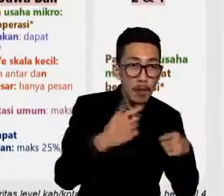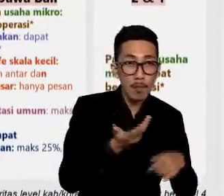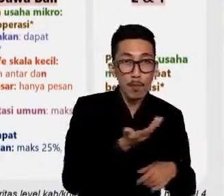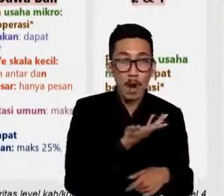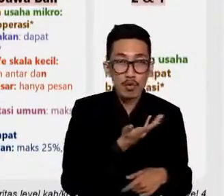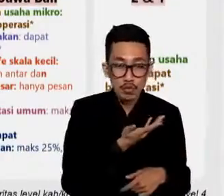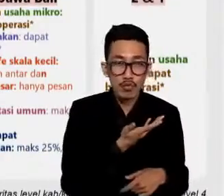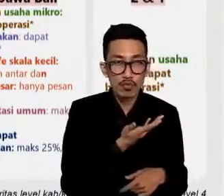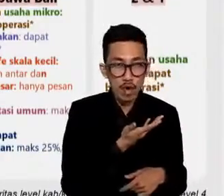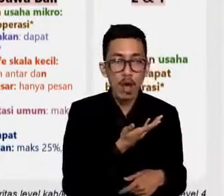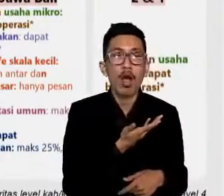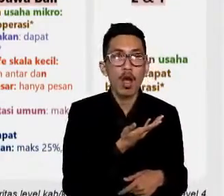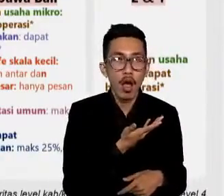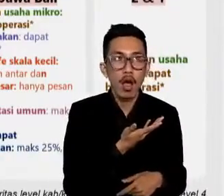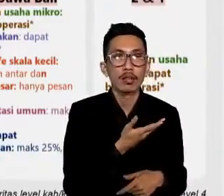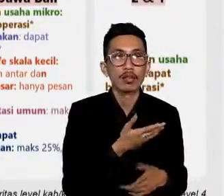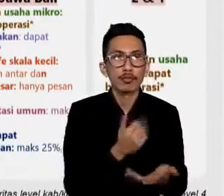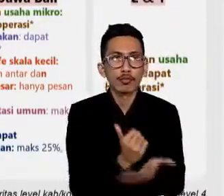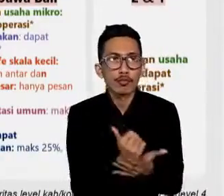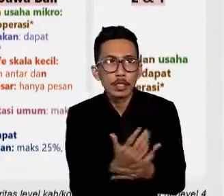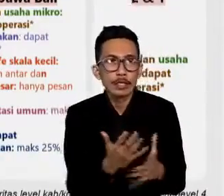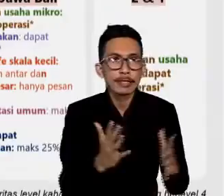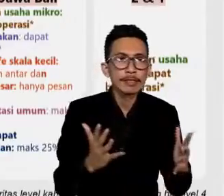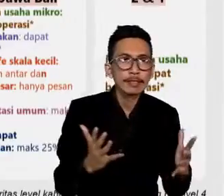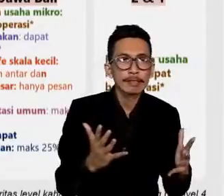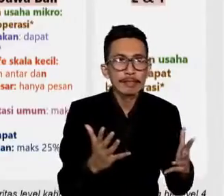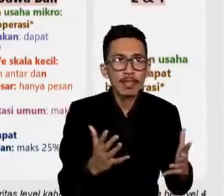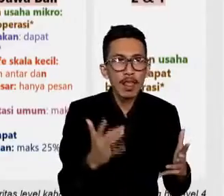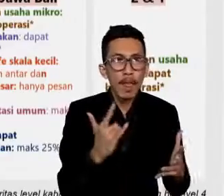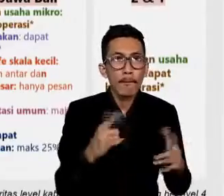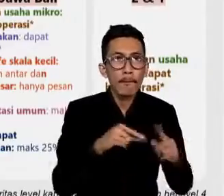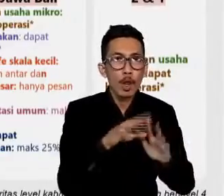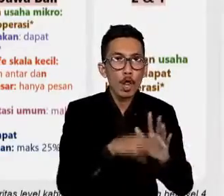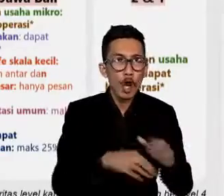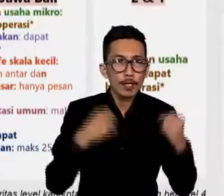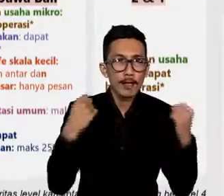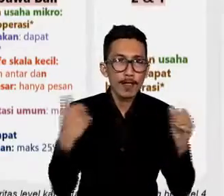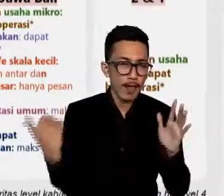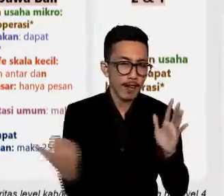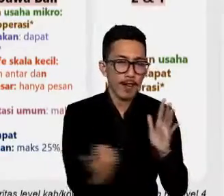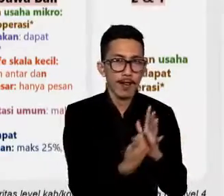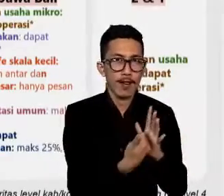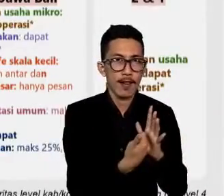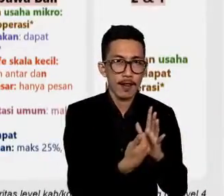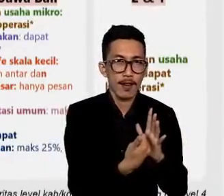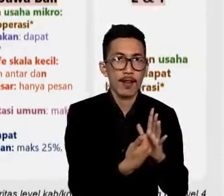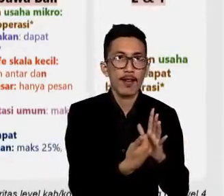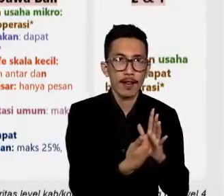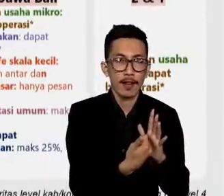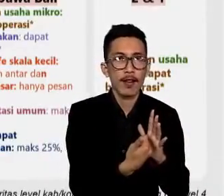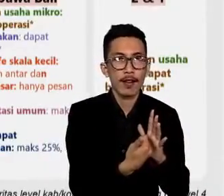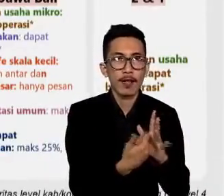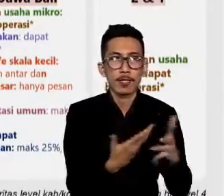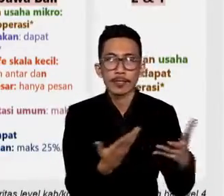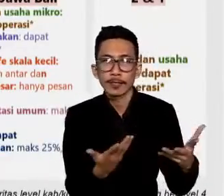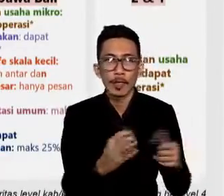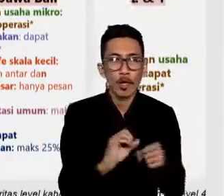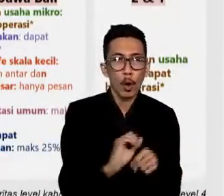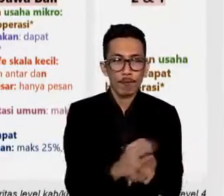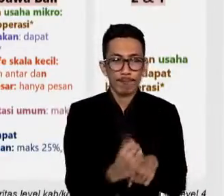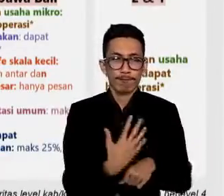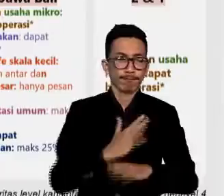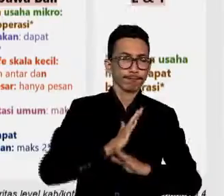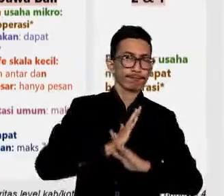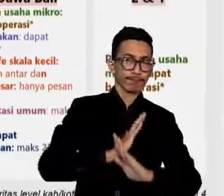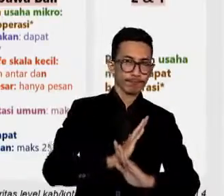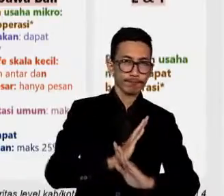tersebut dapat dilakukan seefisien mungkin dengan tetap patuh protokol kesehatan untuk meminimalisir paparan